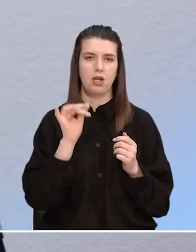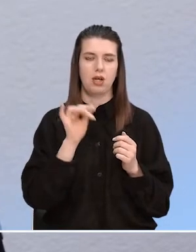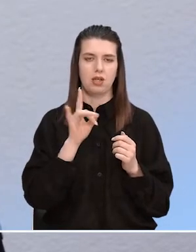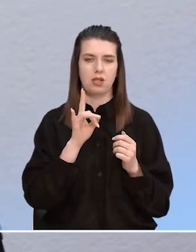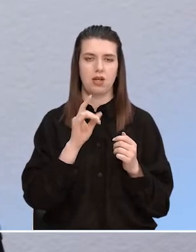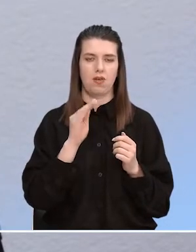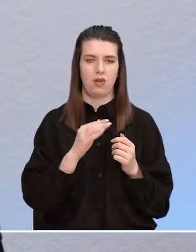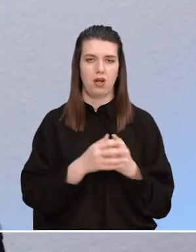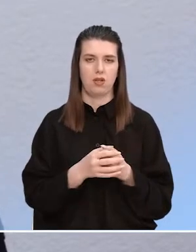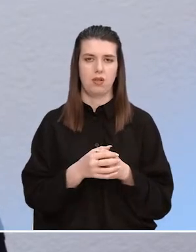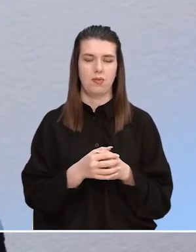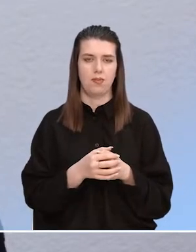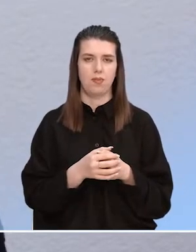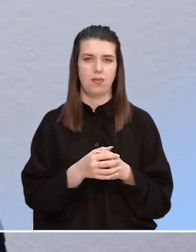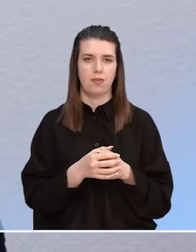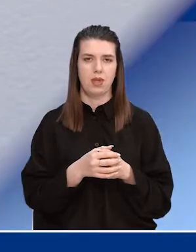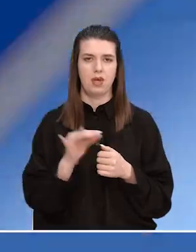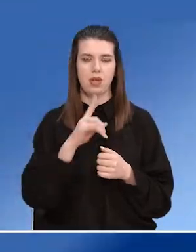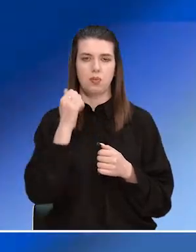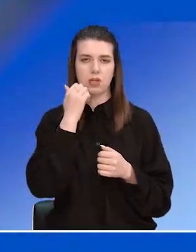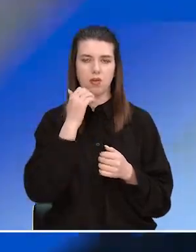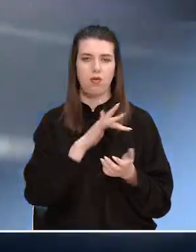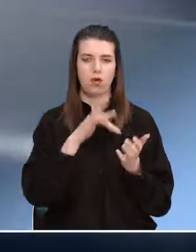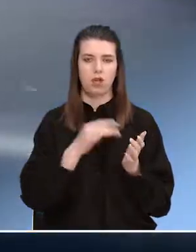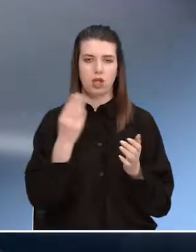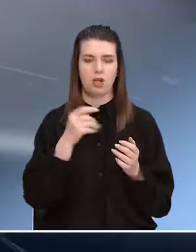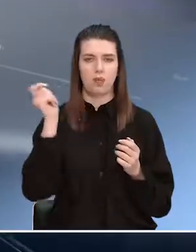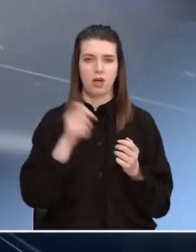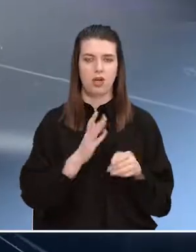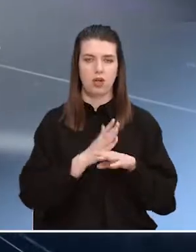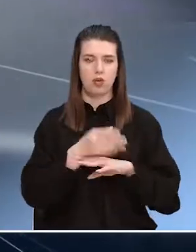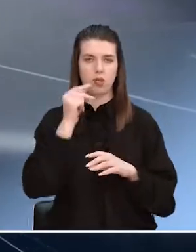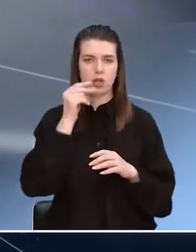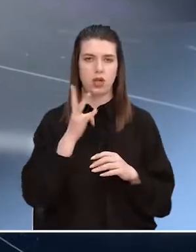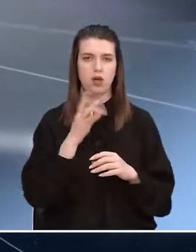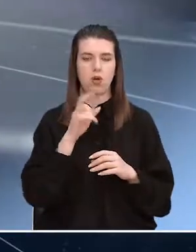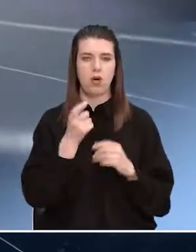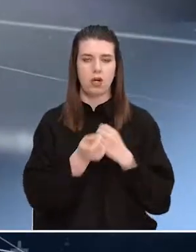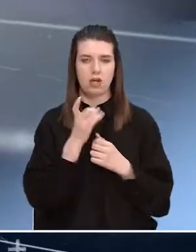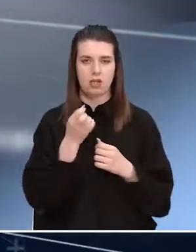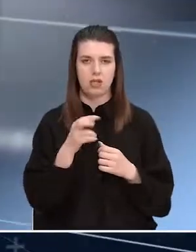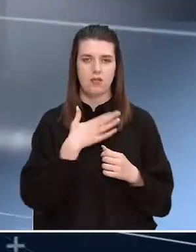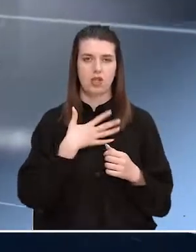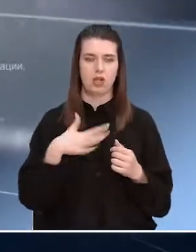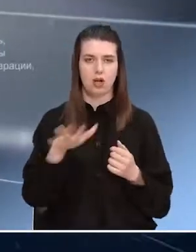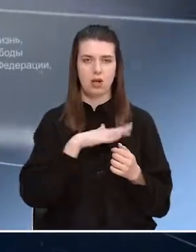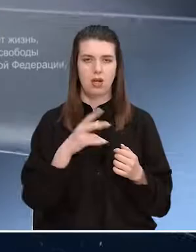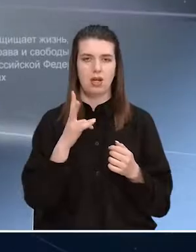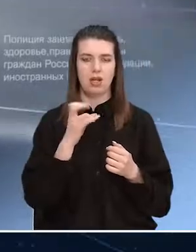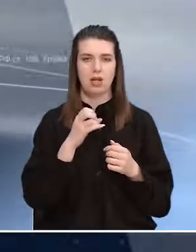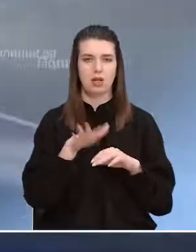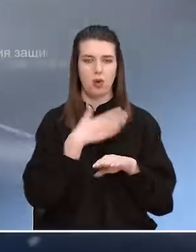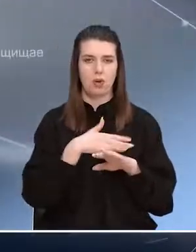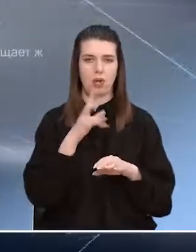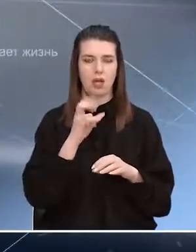уголовно-процессуального кодекса российской федерации из москвы в город шахты приехал погостить мужчина но оказался он